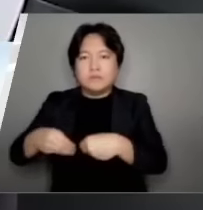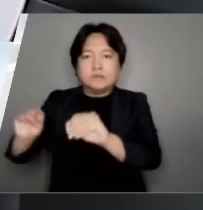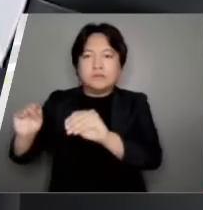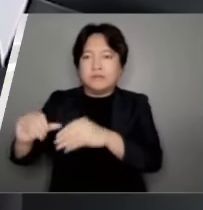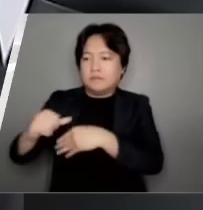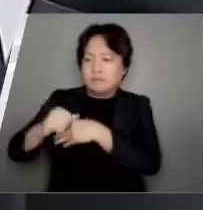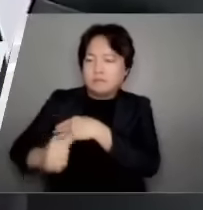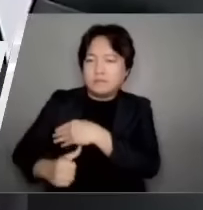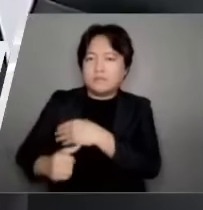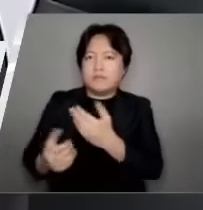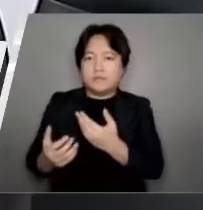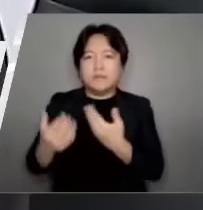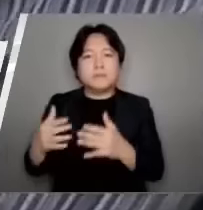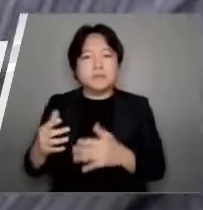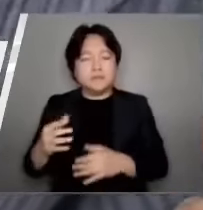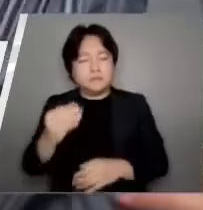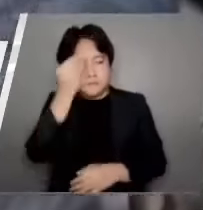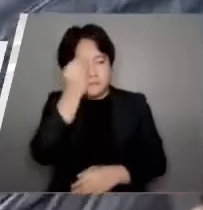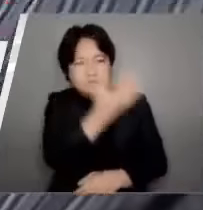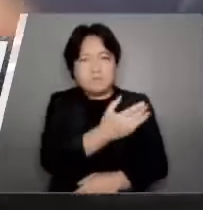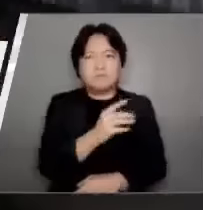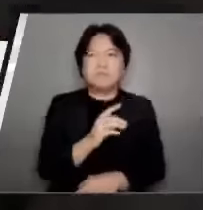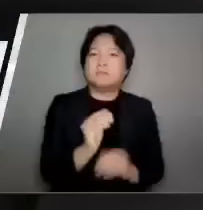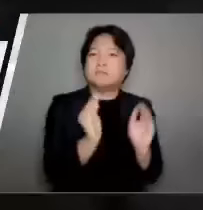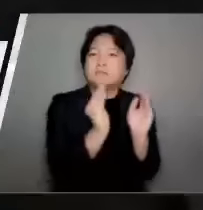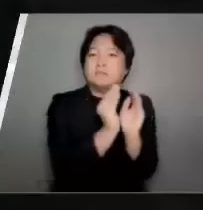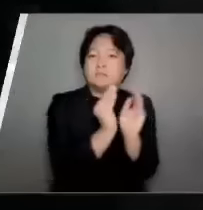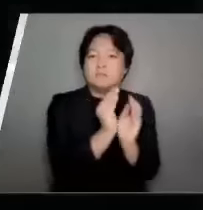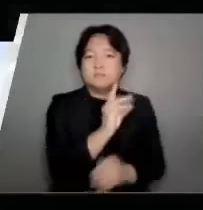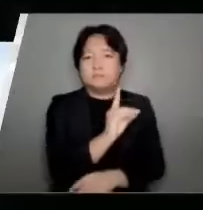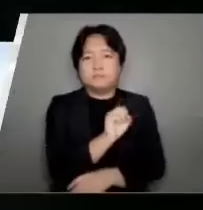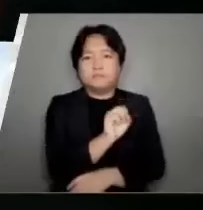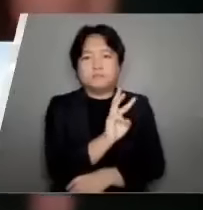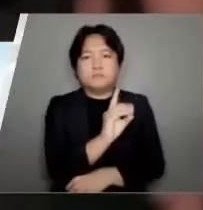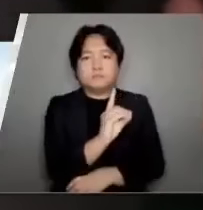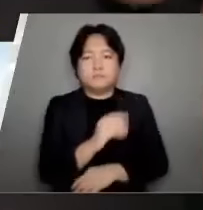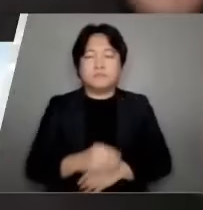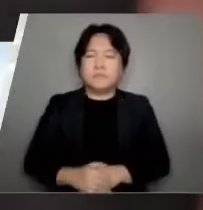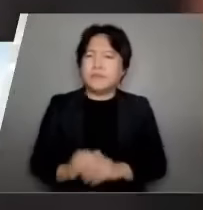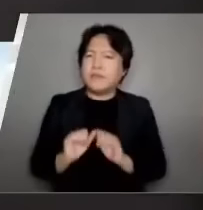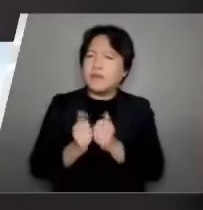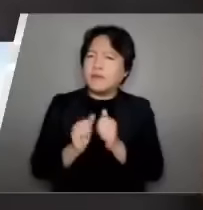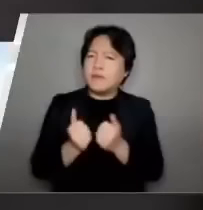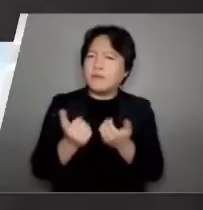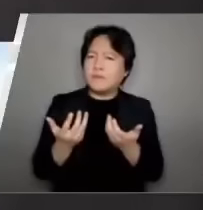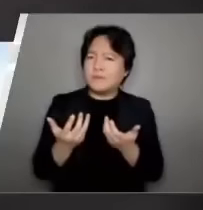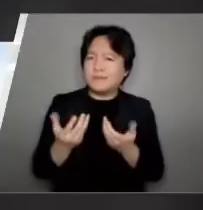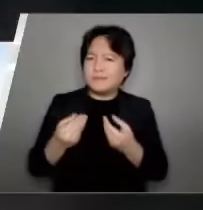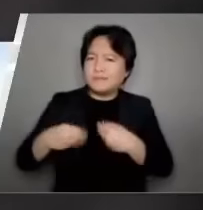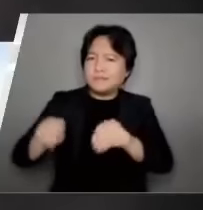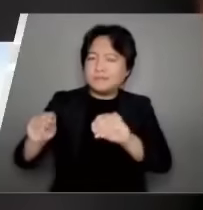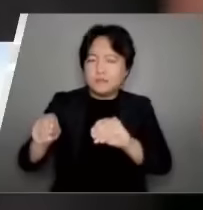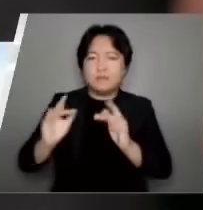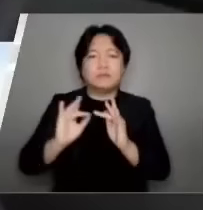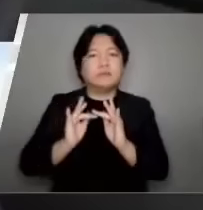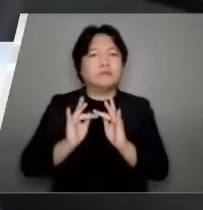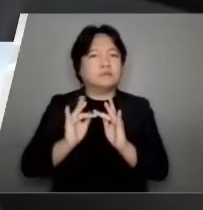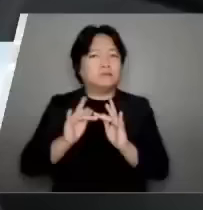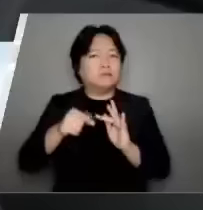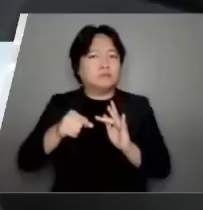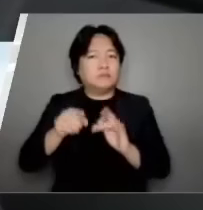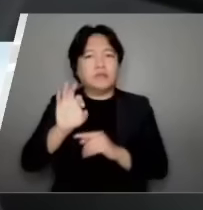sa isang Facebook group. Kinakandak po yung pag-extract and pag-transfer ng kanilang kidney sa various hospital.